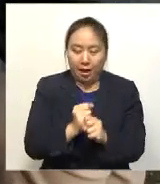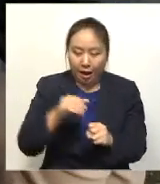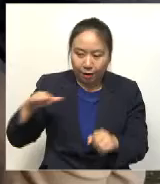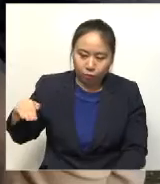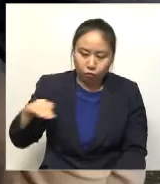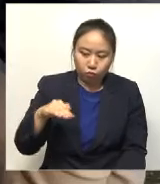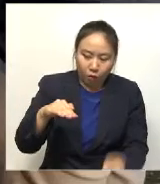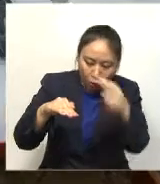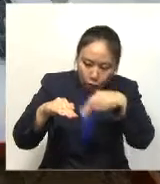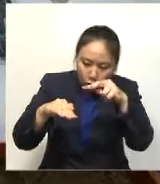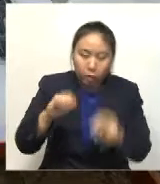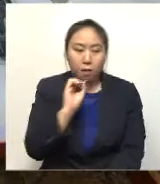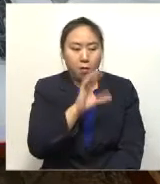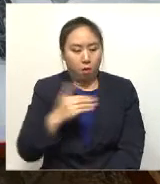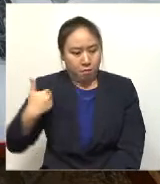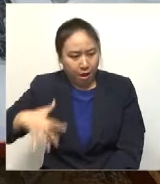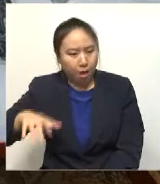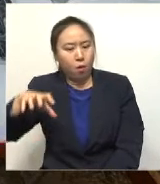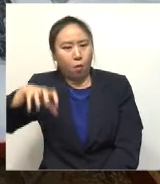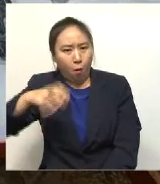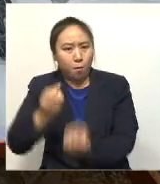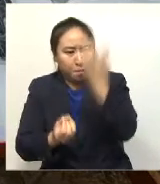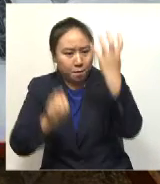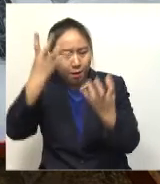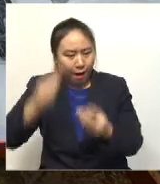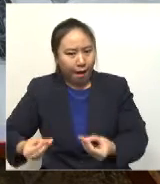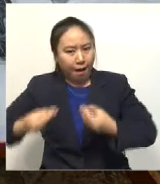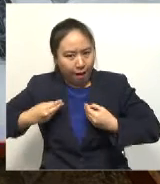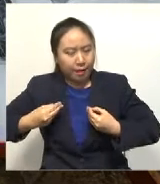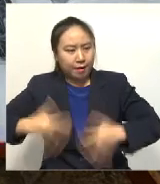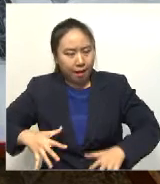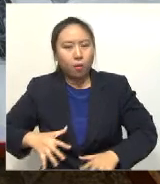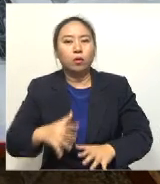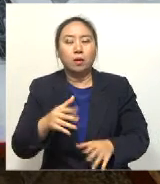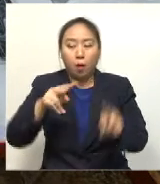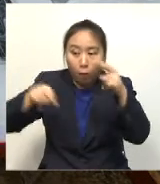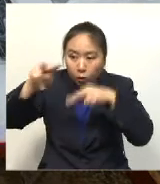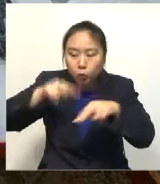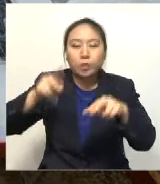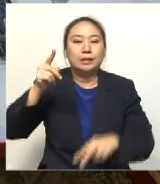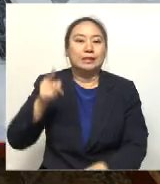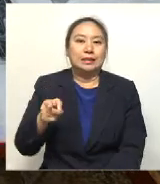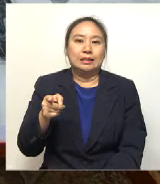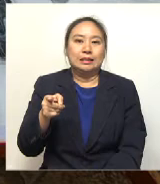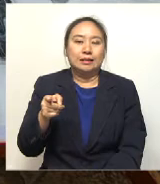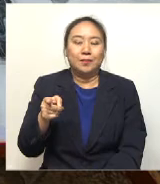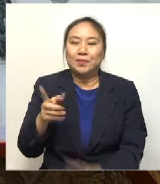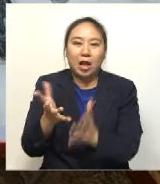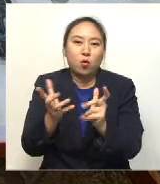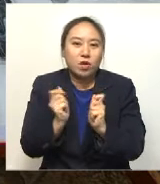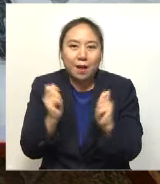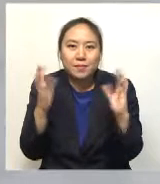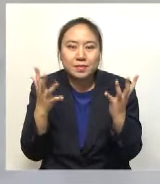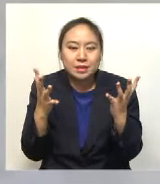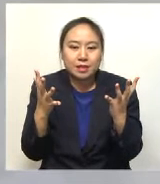รวจนะคะว่าได้รับอนุญาตจากกรมอุทยานแห่งชาติสัตว์ป่าและพันธุ์พืชแต่พอไปตรวจเข้าจริงๆก็พบว่าไม่ได้รับ